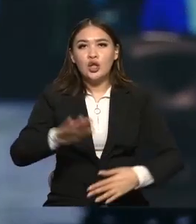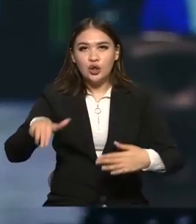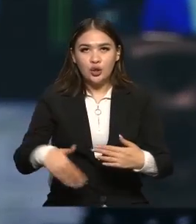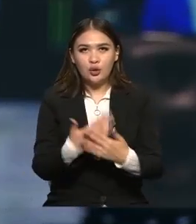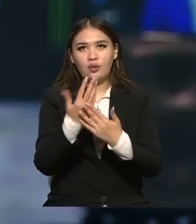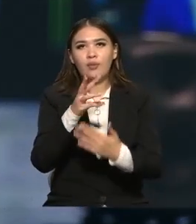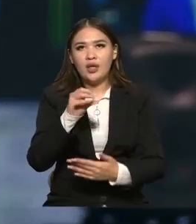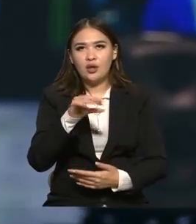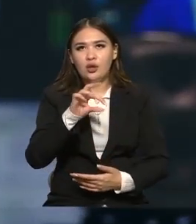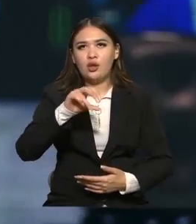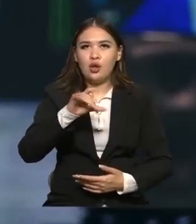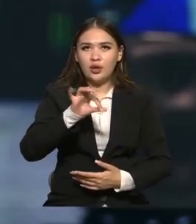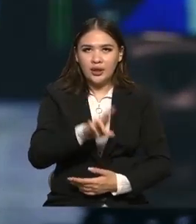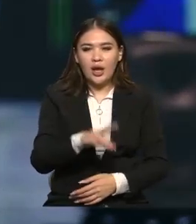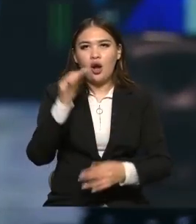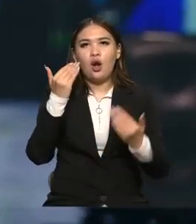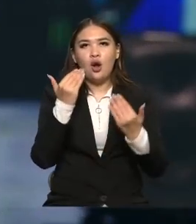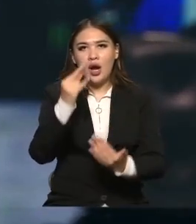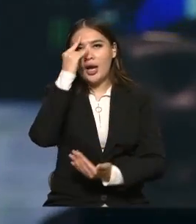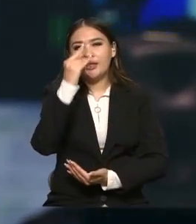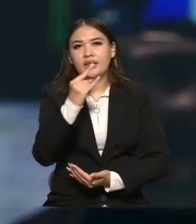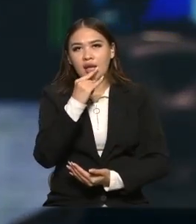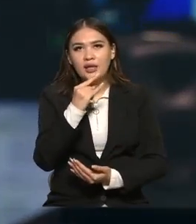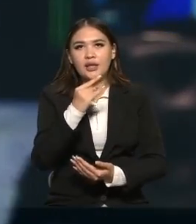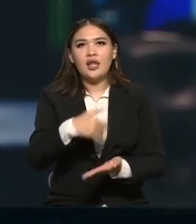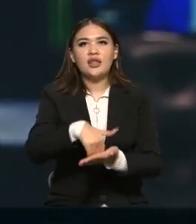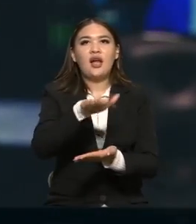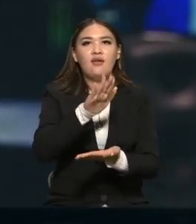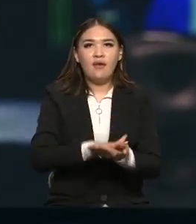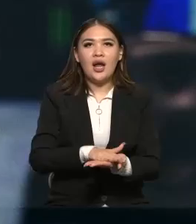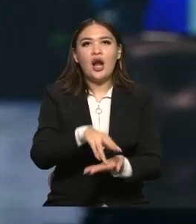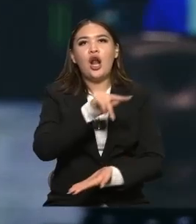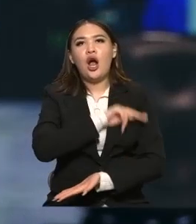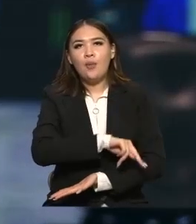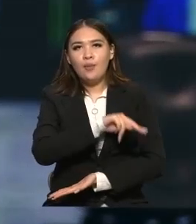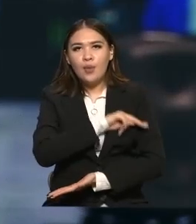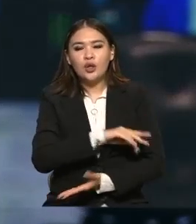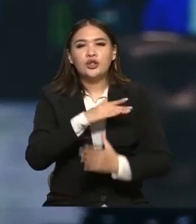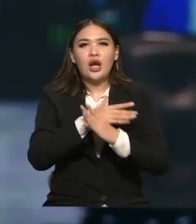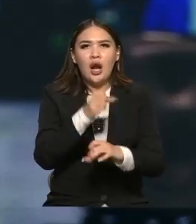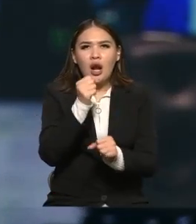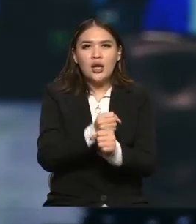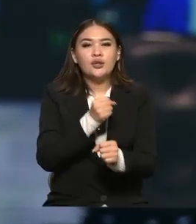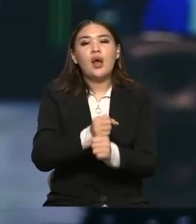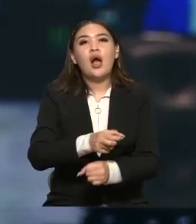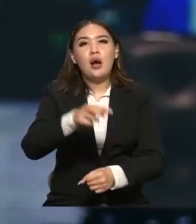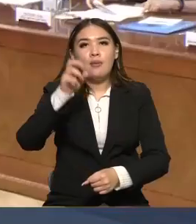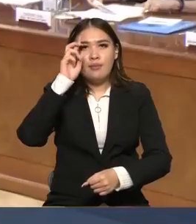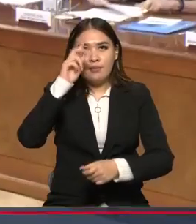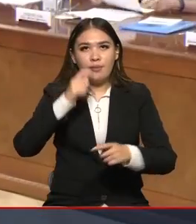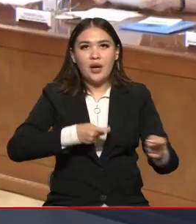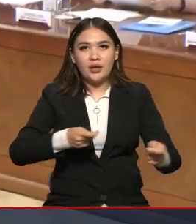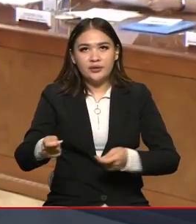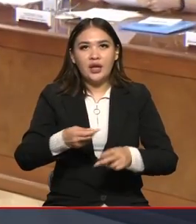новую методологию по определению доли Казахстанского содержания в товарах работах и услугах разрабатывает правительство совместно с